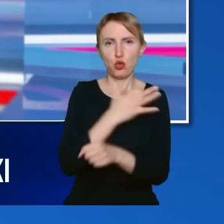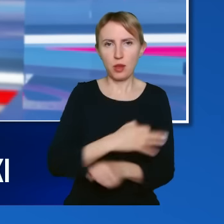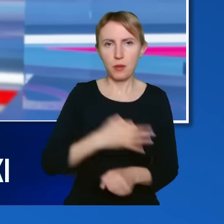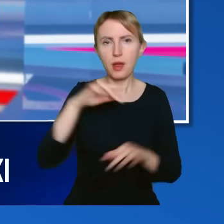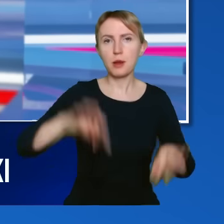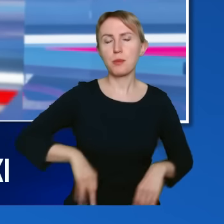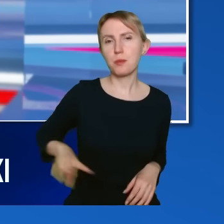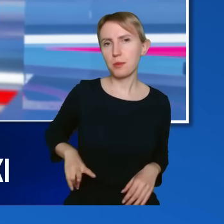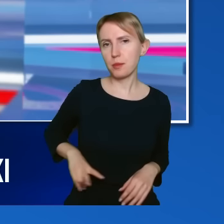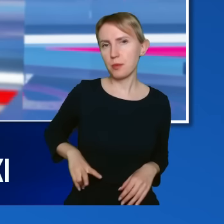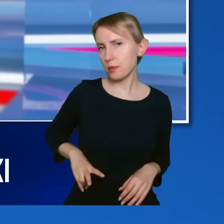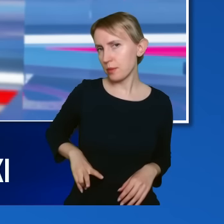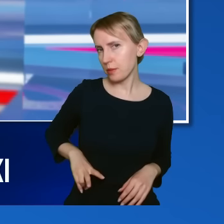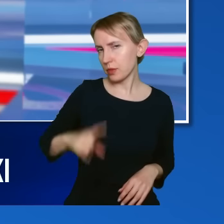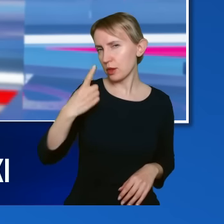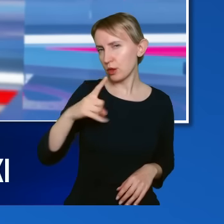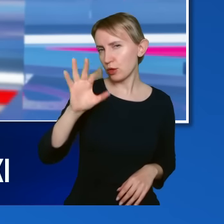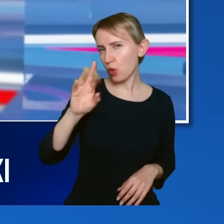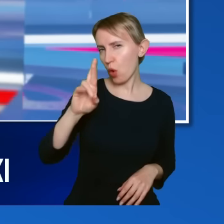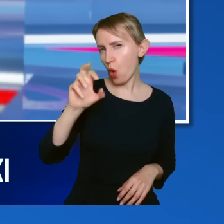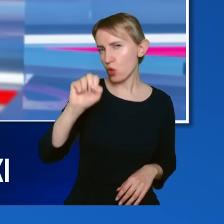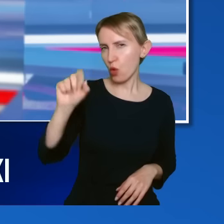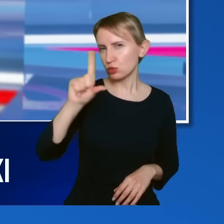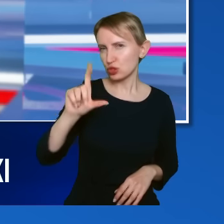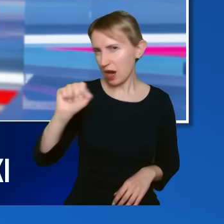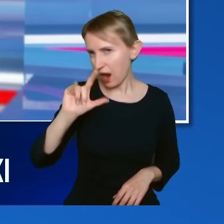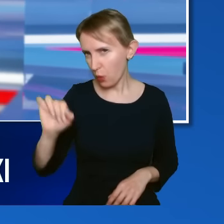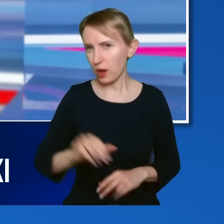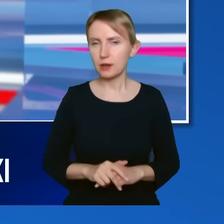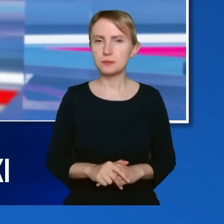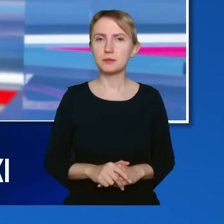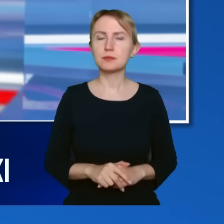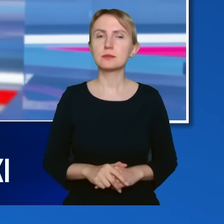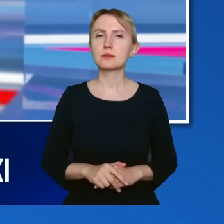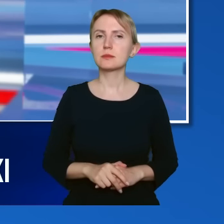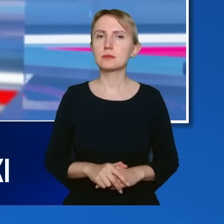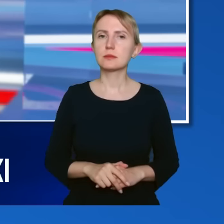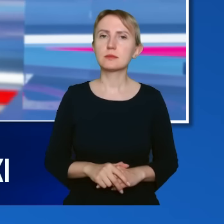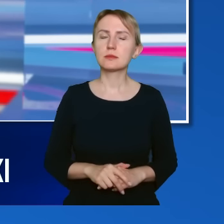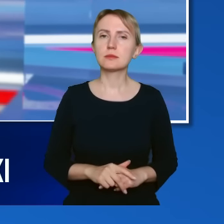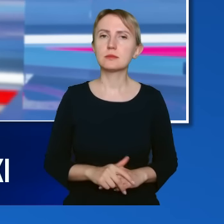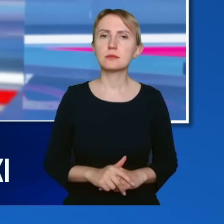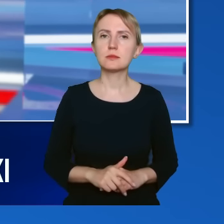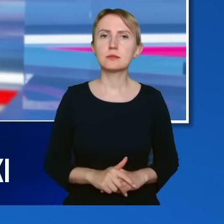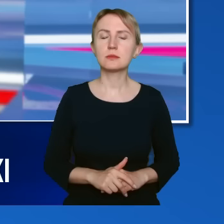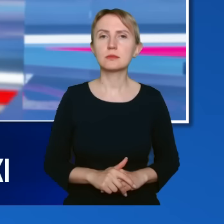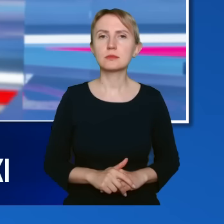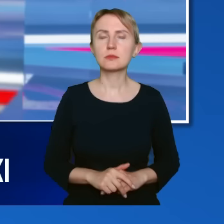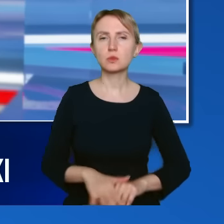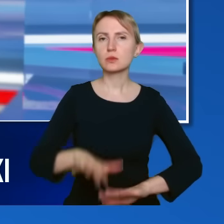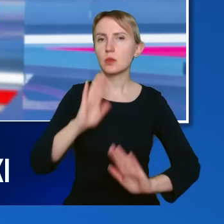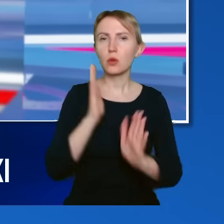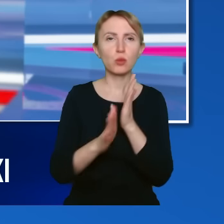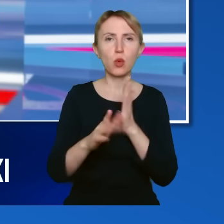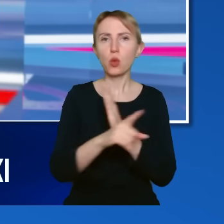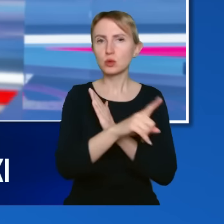minister Dorożała, jeśli dobrze przekręcam nazwiska, no wprost urzędnicy o tym mówią, różnorodnie, bo